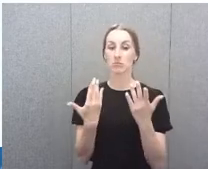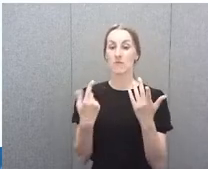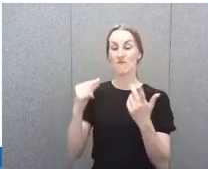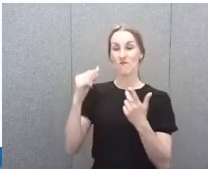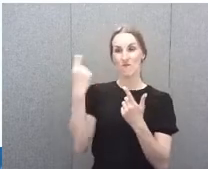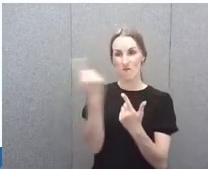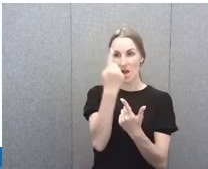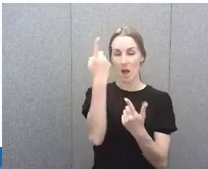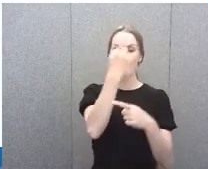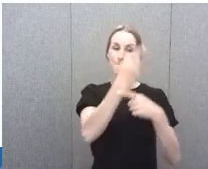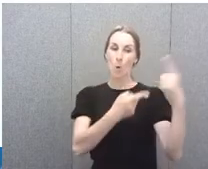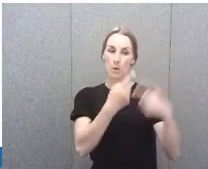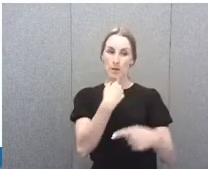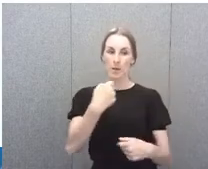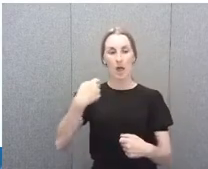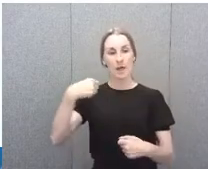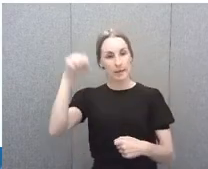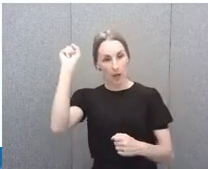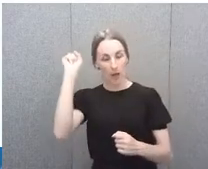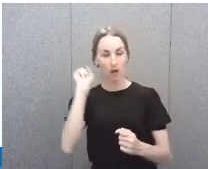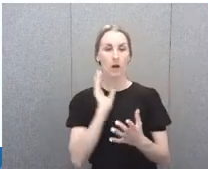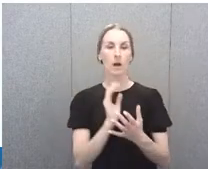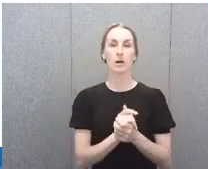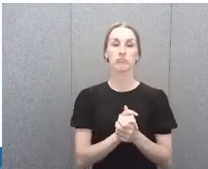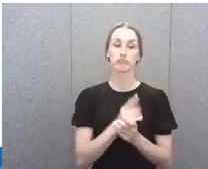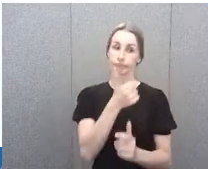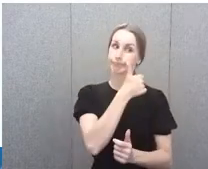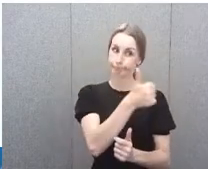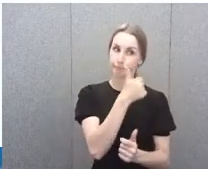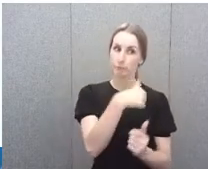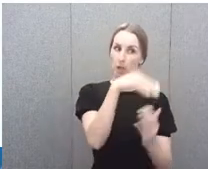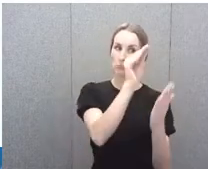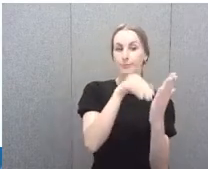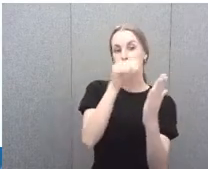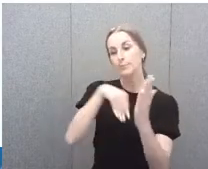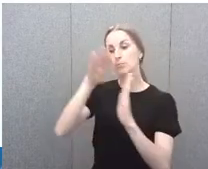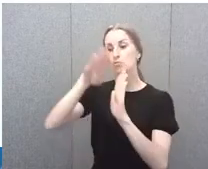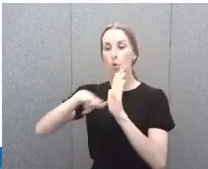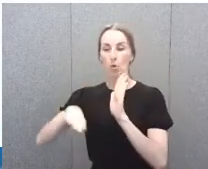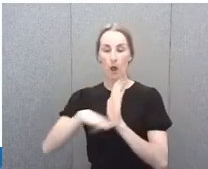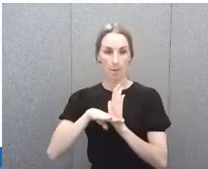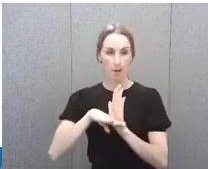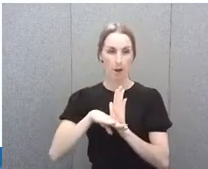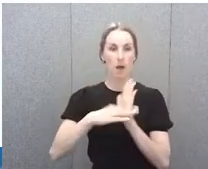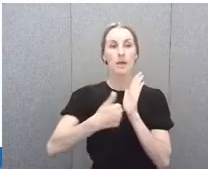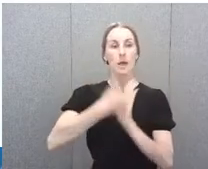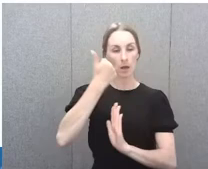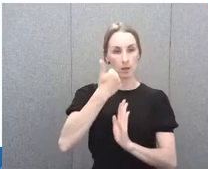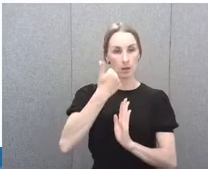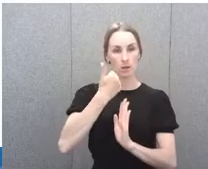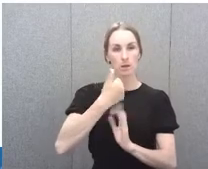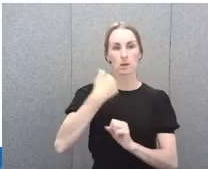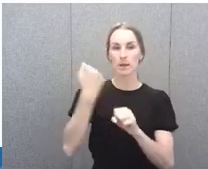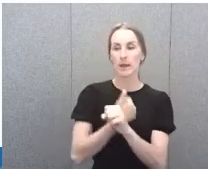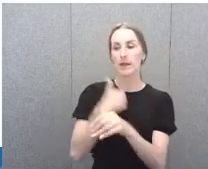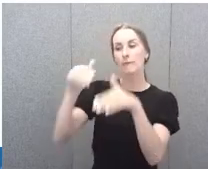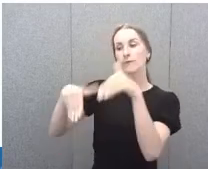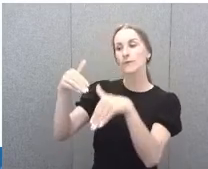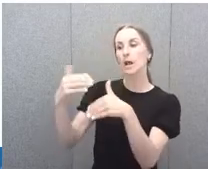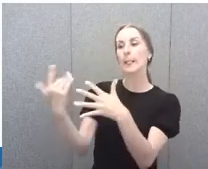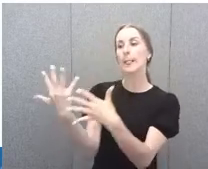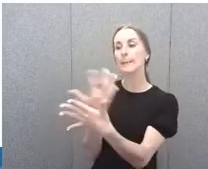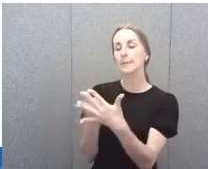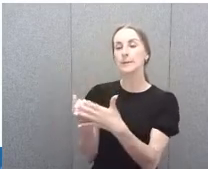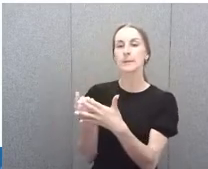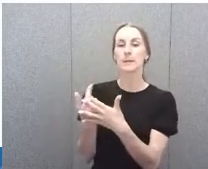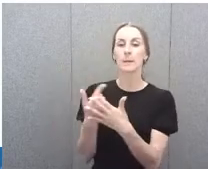парламента и с одной политической группой, с которой мы писали программу, и я ей подошла для того,